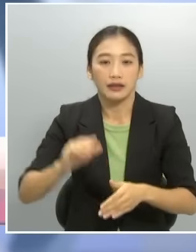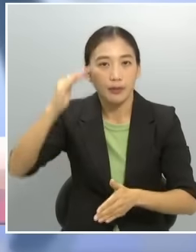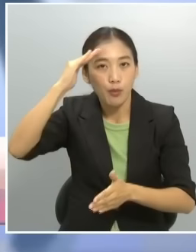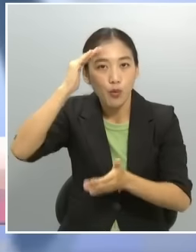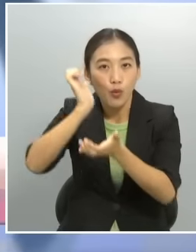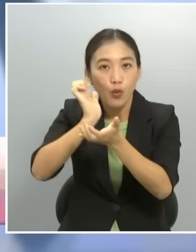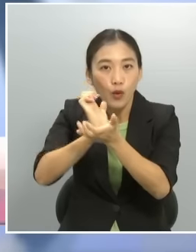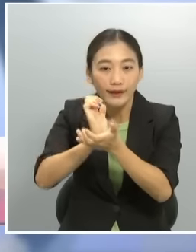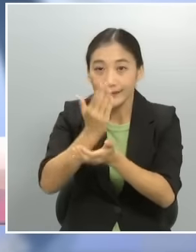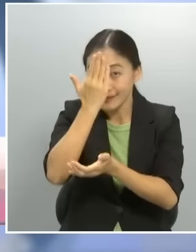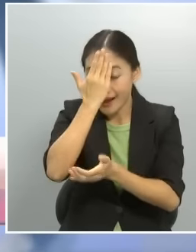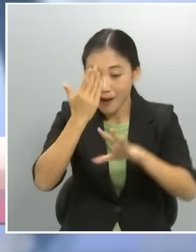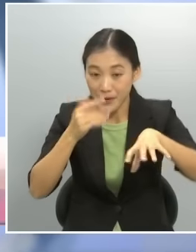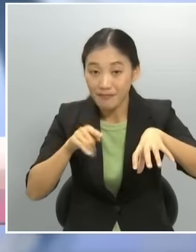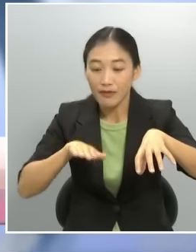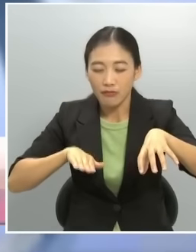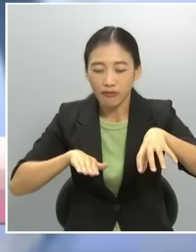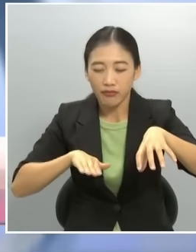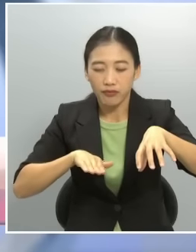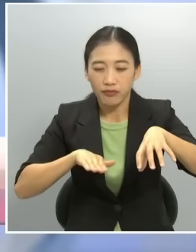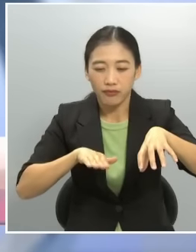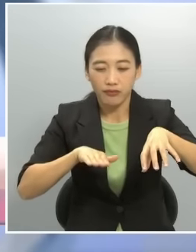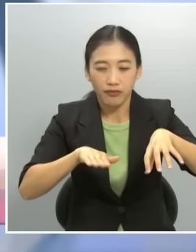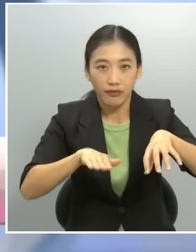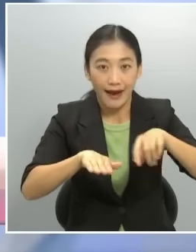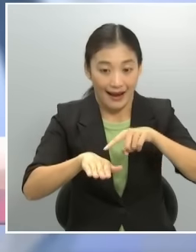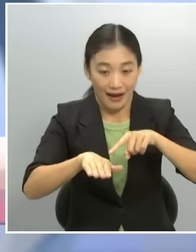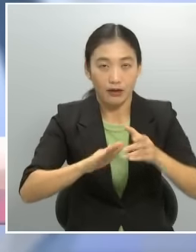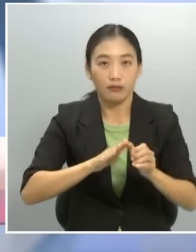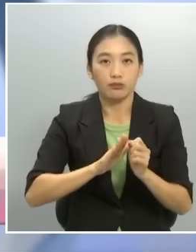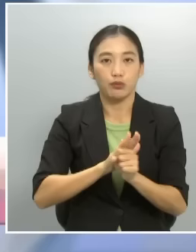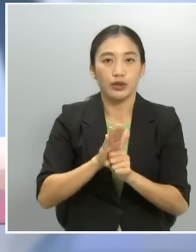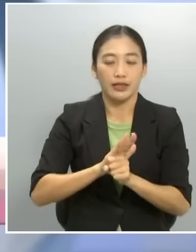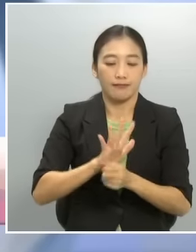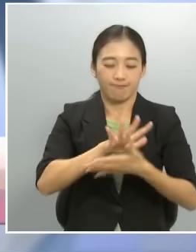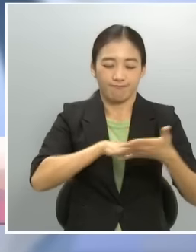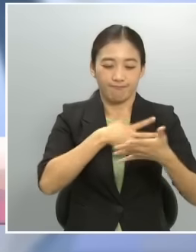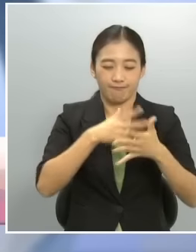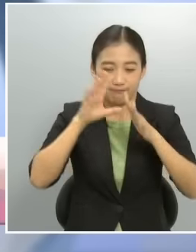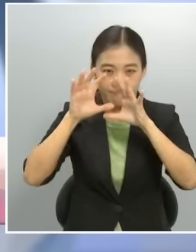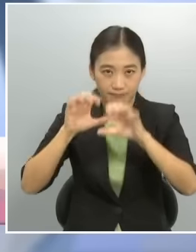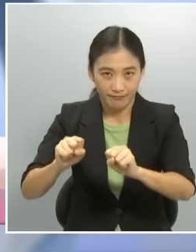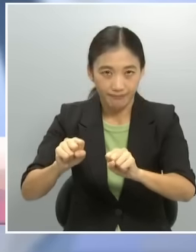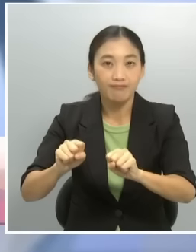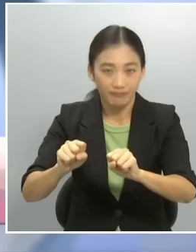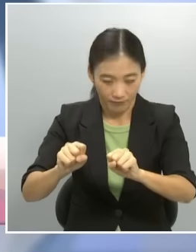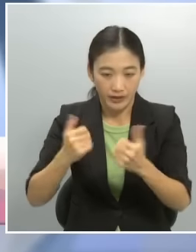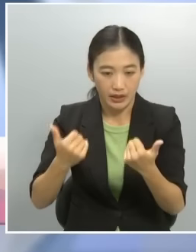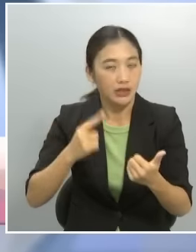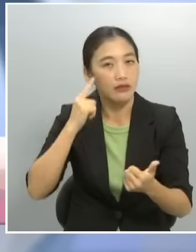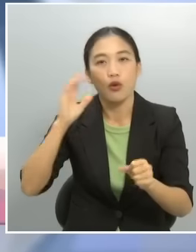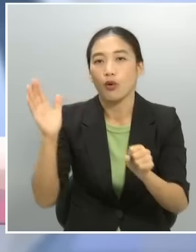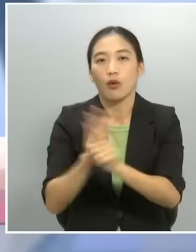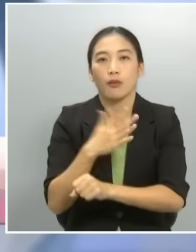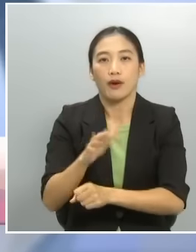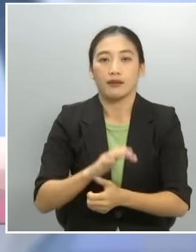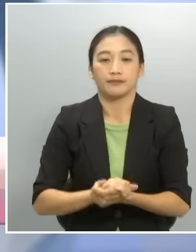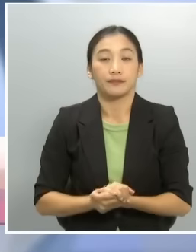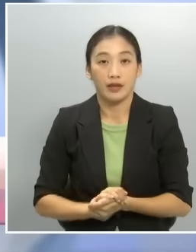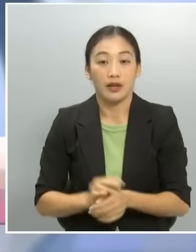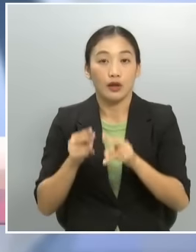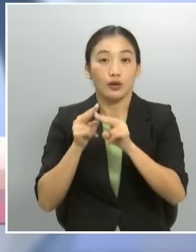ตอนนี้ได้ครบทั้ง4ภาพแล้วครับก็เขามาสมัครเป็นพนักงานขับรถที่บ้านคฤหาสน์ของผู้เสียหายตัวอ้